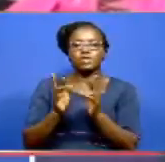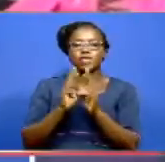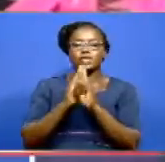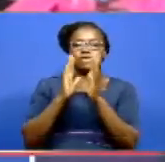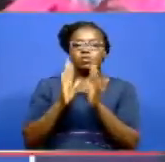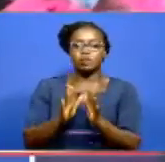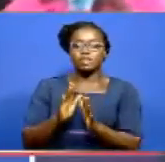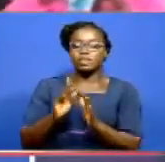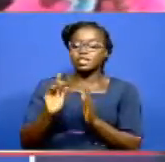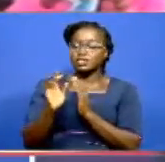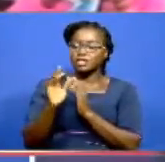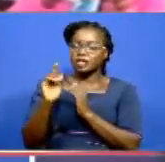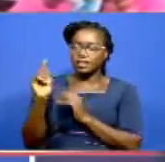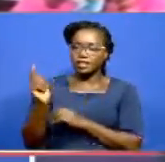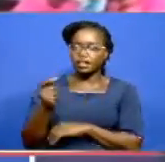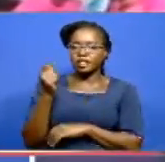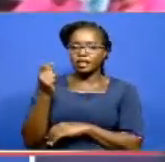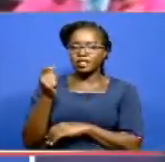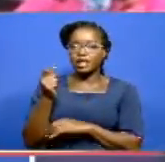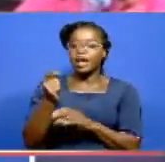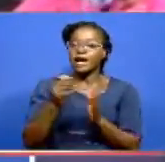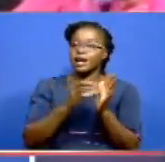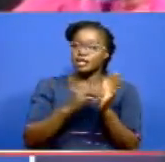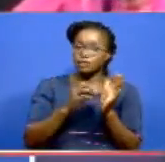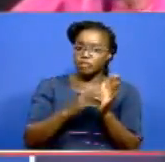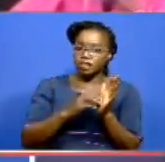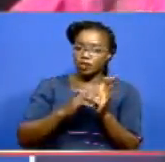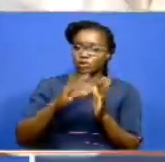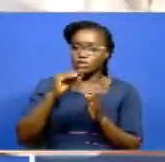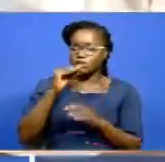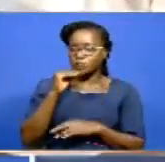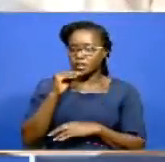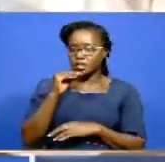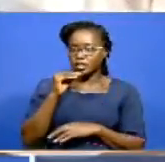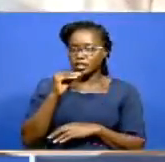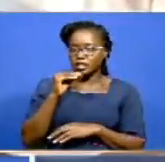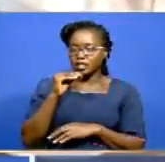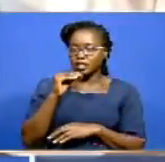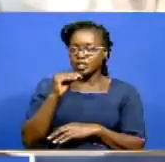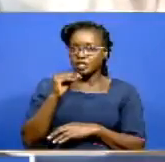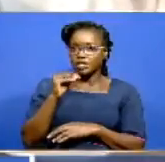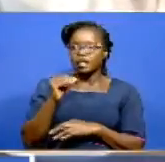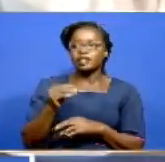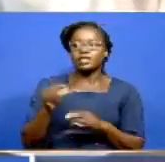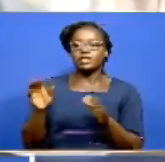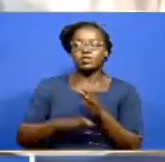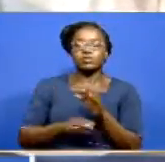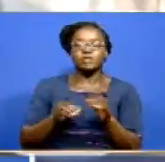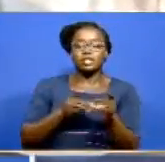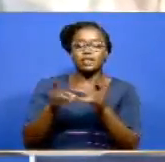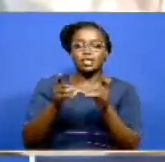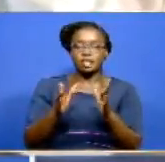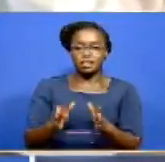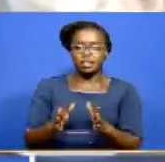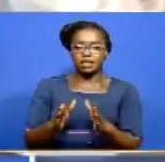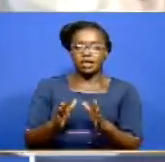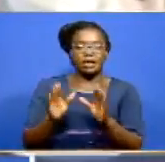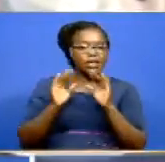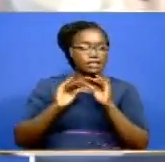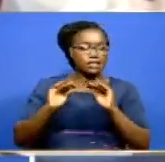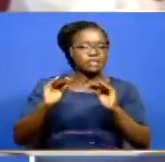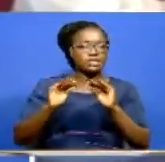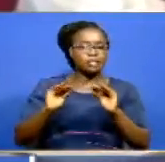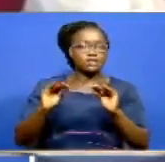nchini. Akiongea huko Machakos, kaimu mkurugenzi wa kituo hicho Joseph Opondo alisema shirika hilo linatoa mafunzo kwa